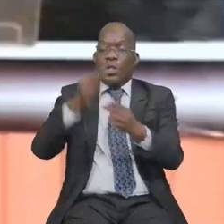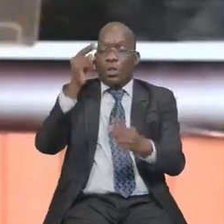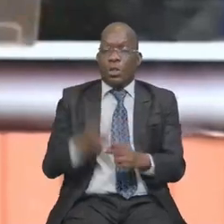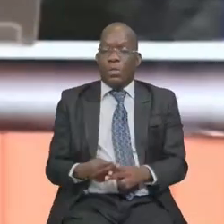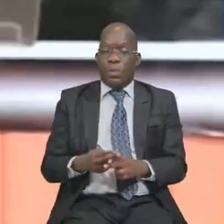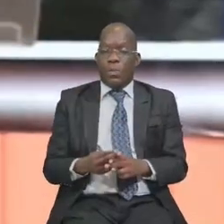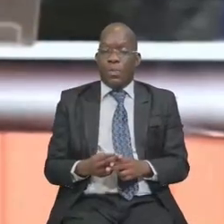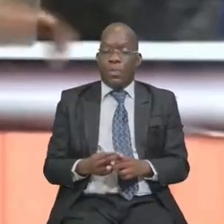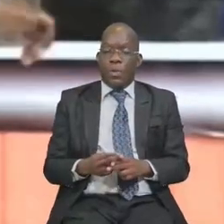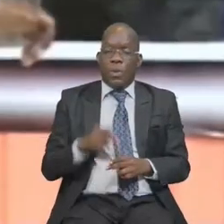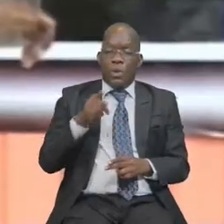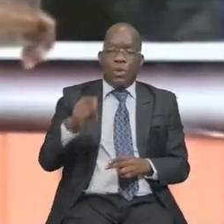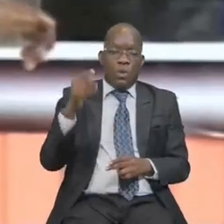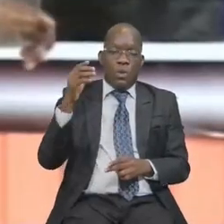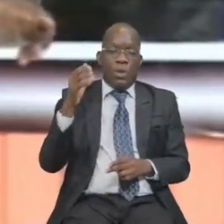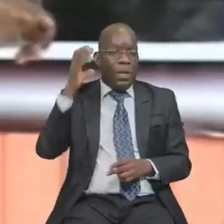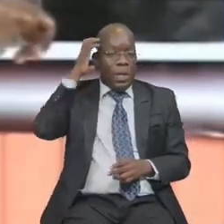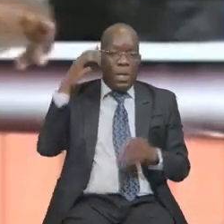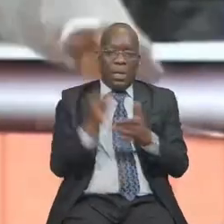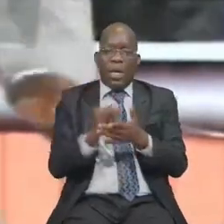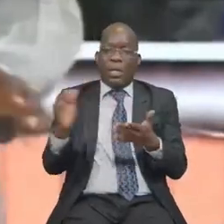Est-ce que tu as entendu ce chant?